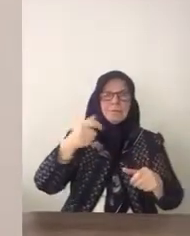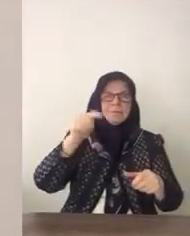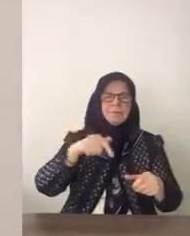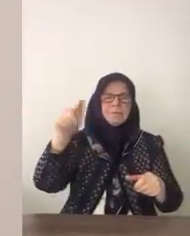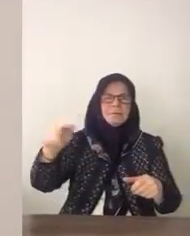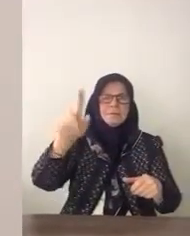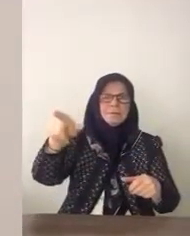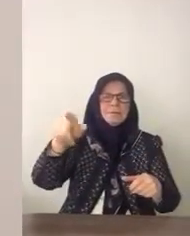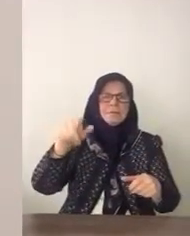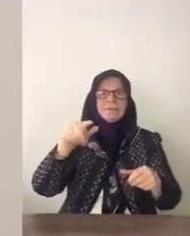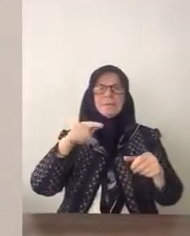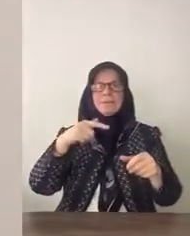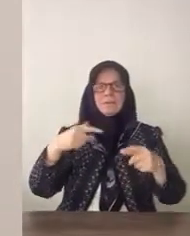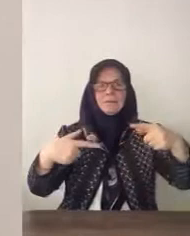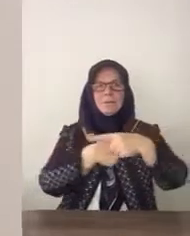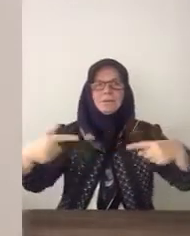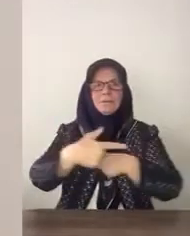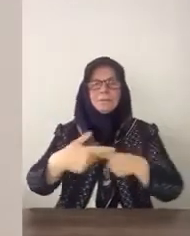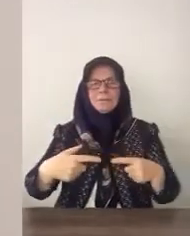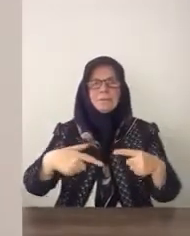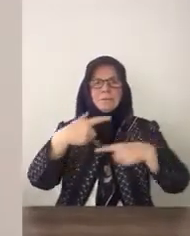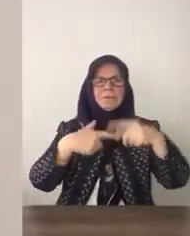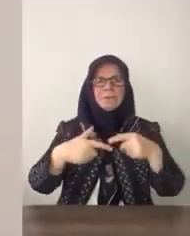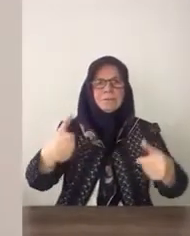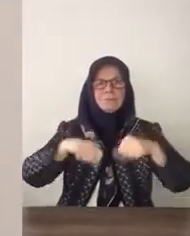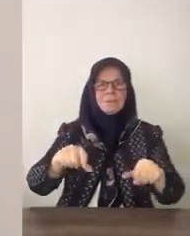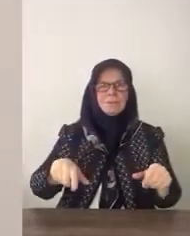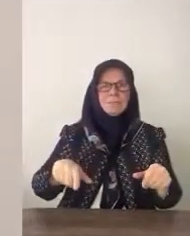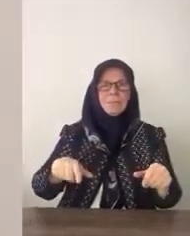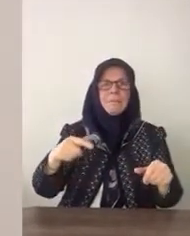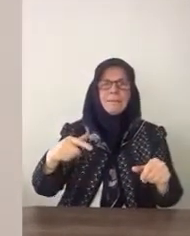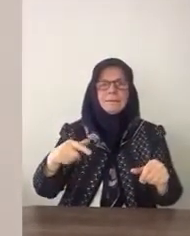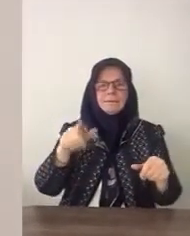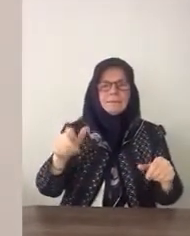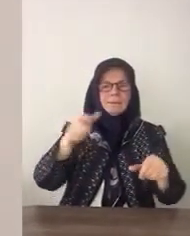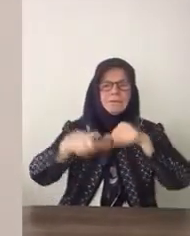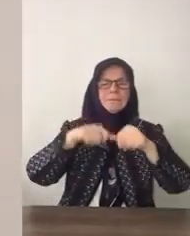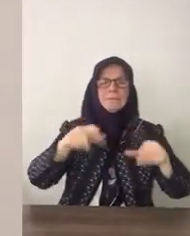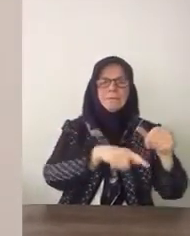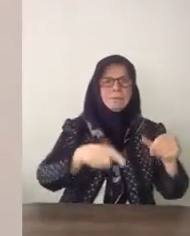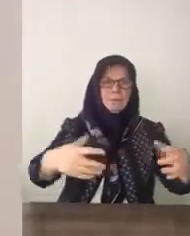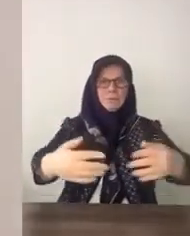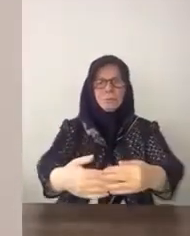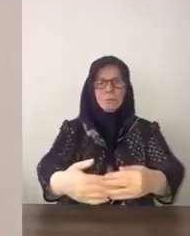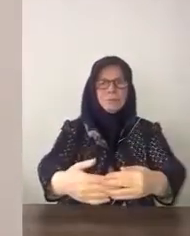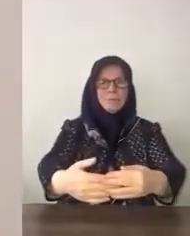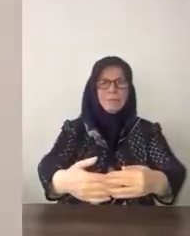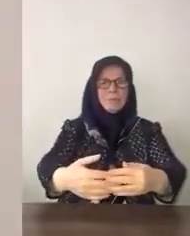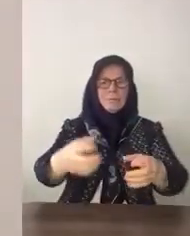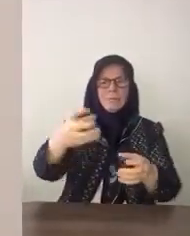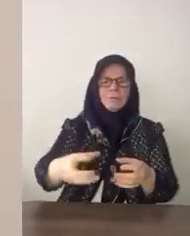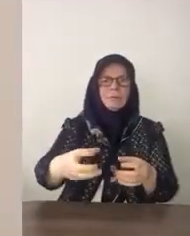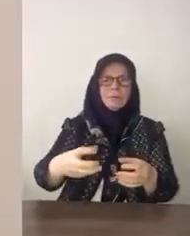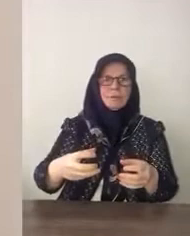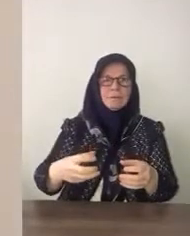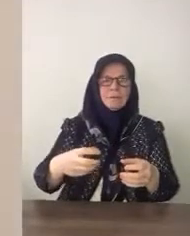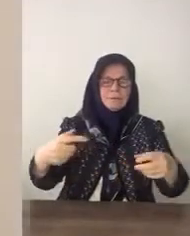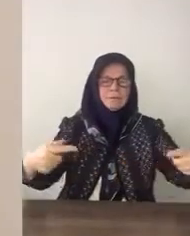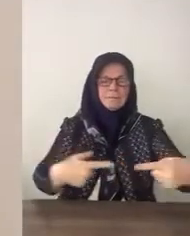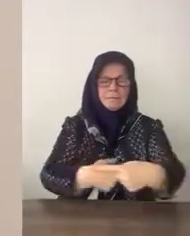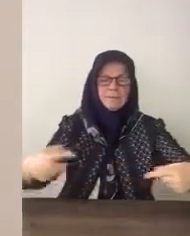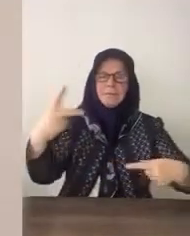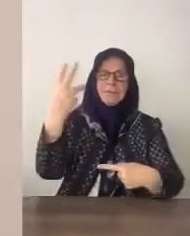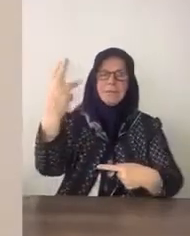yapacağız. Deneyimizin malzemeleri su dolu büyük bir bardak ve üzerinde iki farklı renkte ok bulunan bir kağıt.